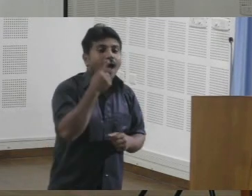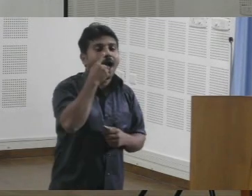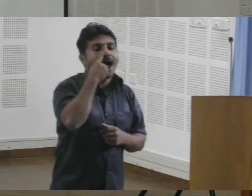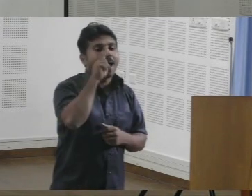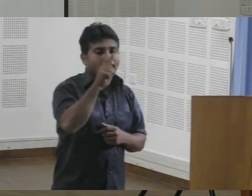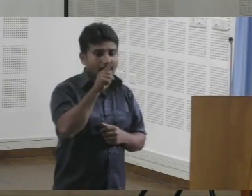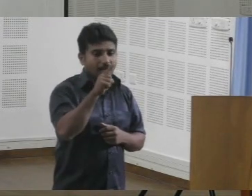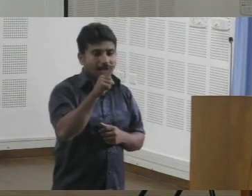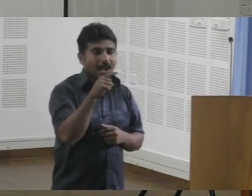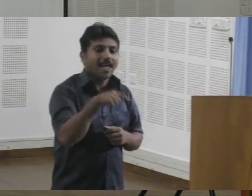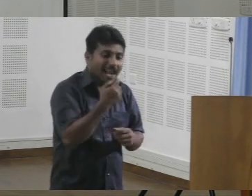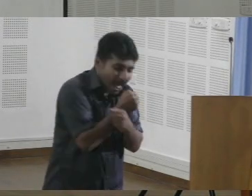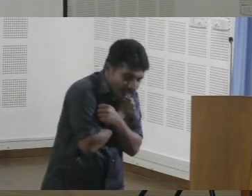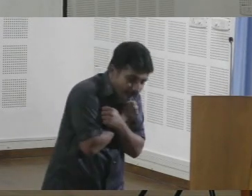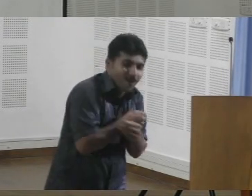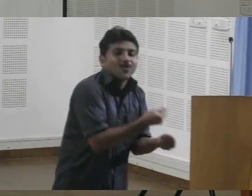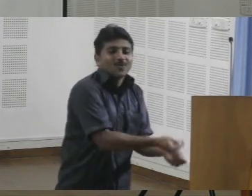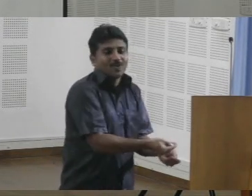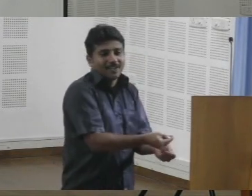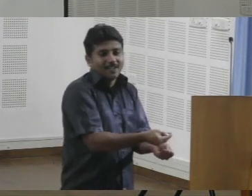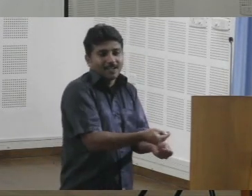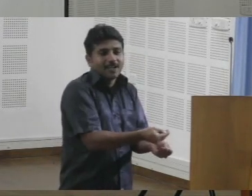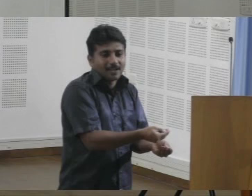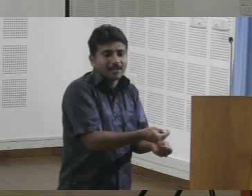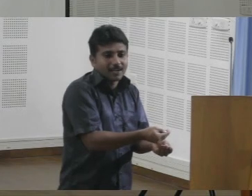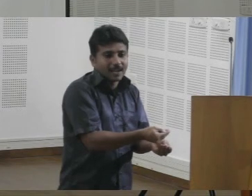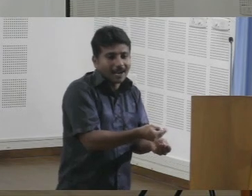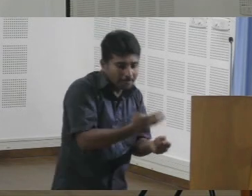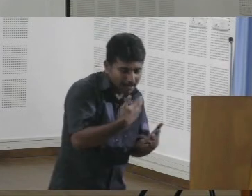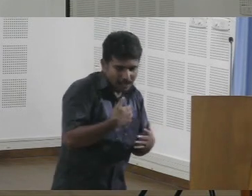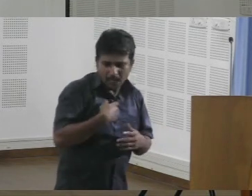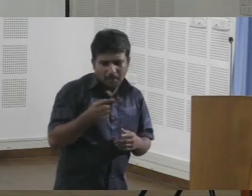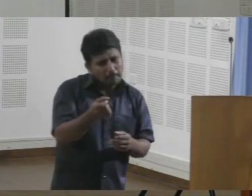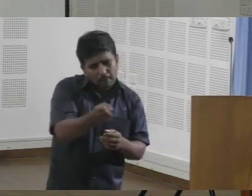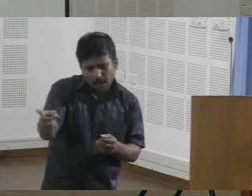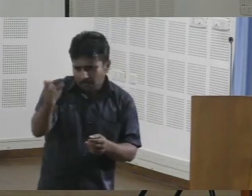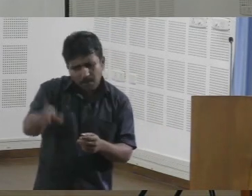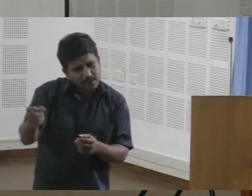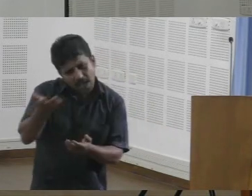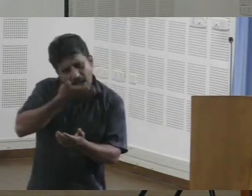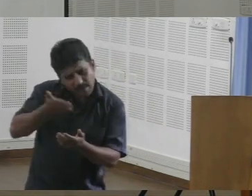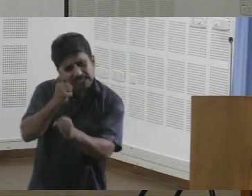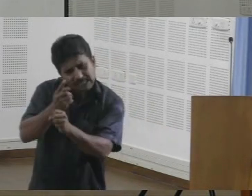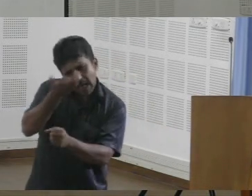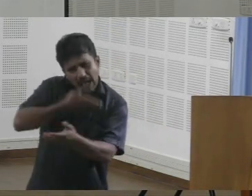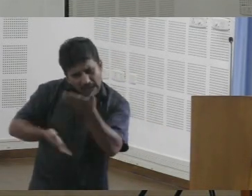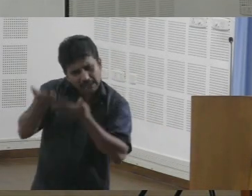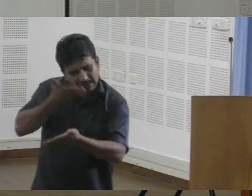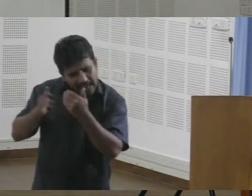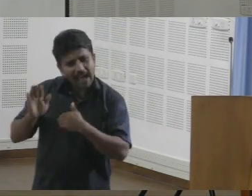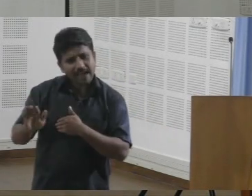ഏറ്റവും ശരിയായിട്ടുള്ള മെത്തേഡ്. പല അപ്രോച്ചസ് ഉണ്ട്, ഞാനൊന്നും ഫുൾ അതേപോലെ ഫോളോ ചെയ്യാറില്ല. എൻ്റേതായ രീതിയിൽ